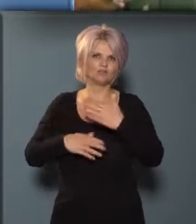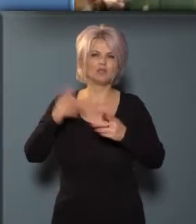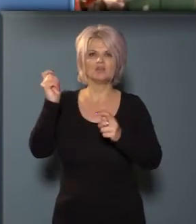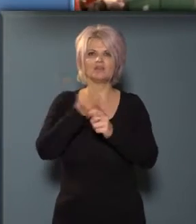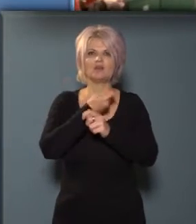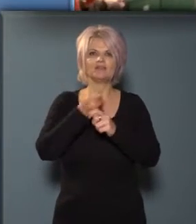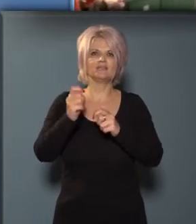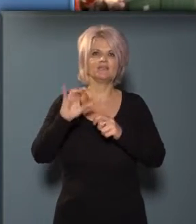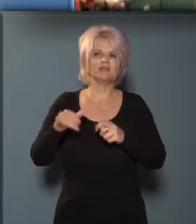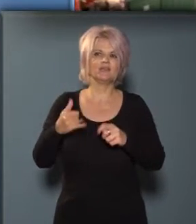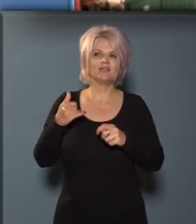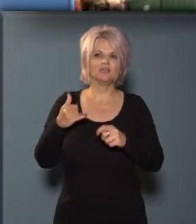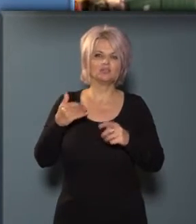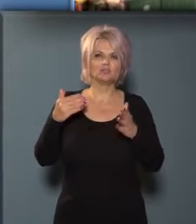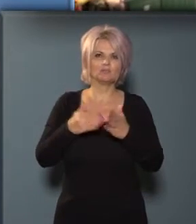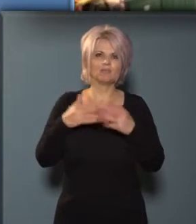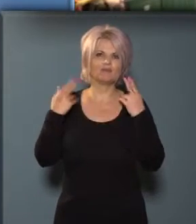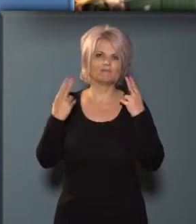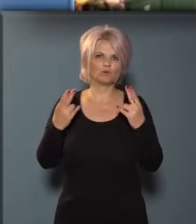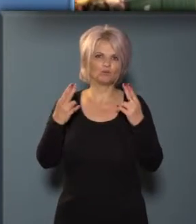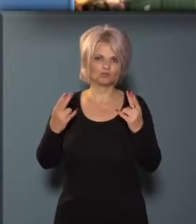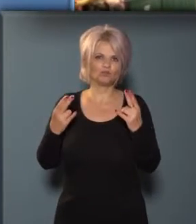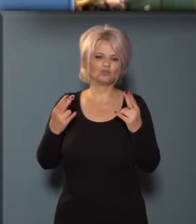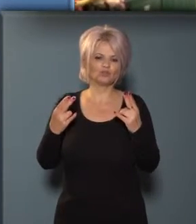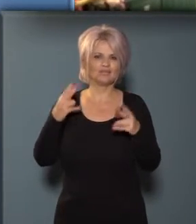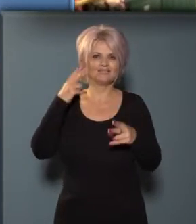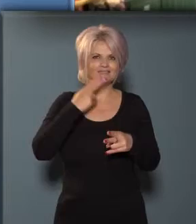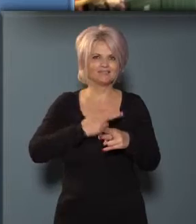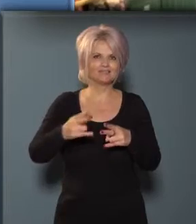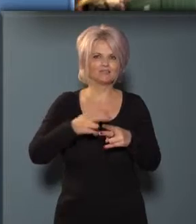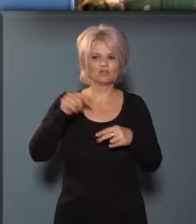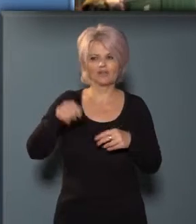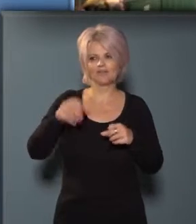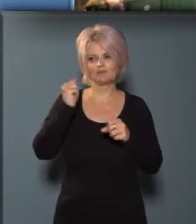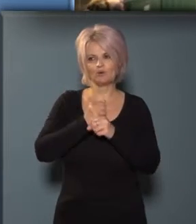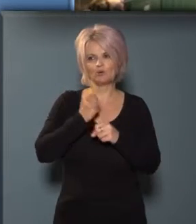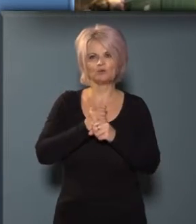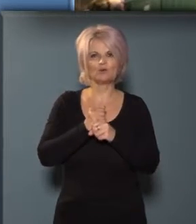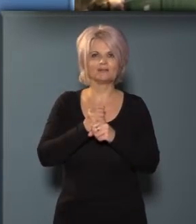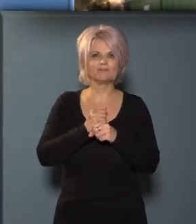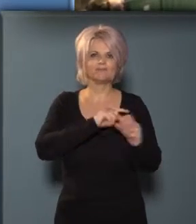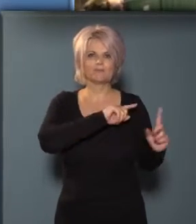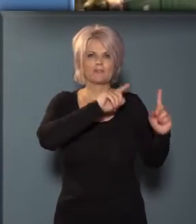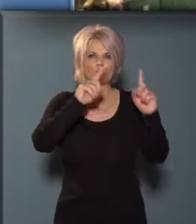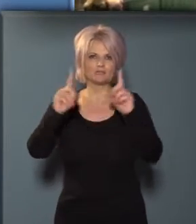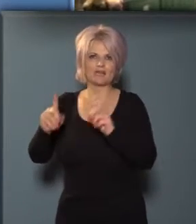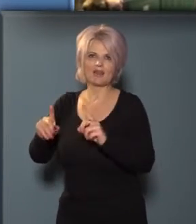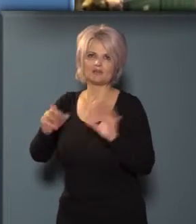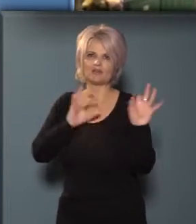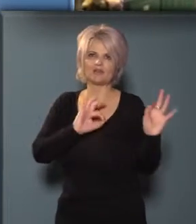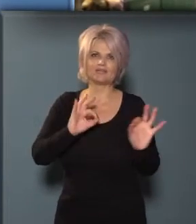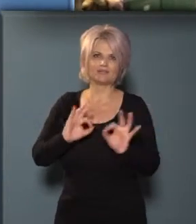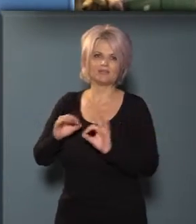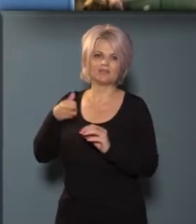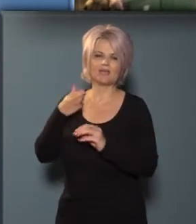rajta. És plusz, ami még egy nagyon fontos, hogy a tisztaság, az itt dolgozóknak a hozzáállása a rendezvényekhez,